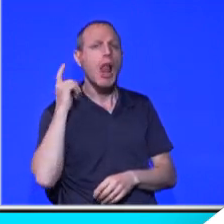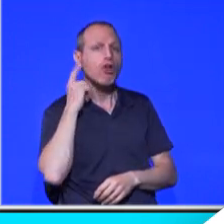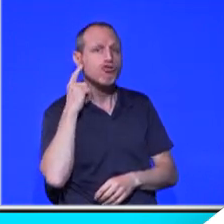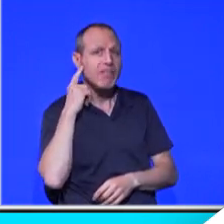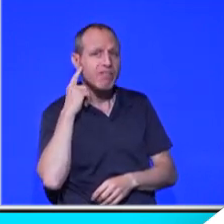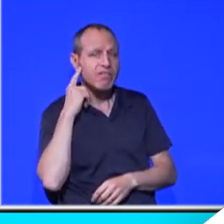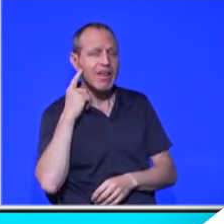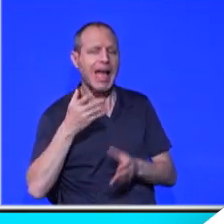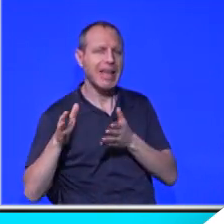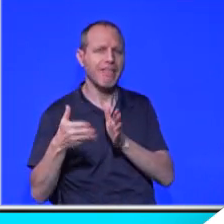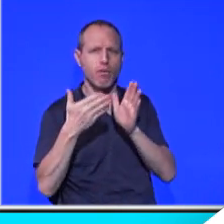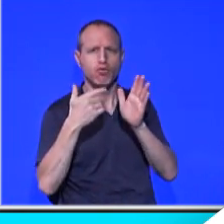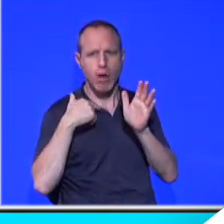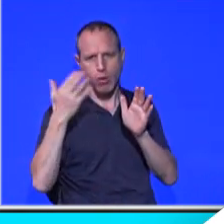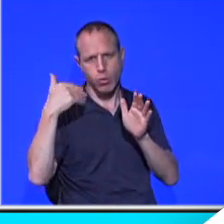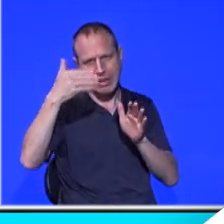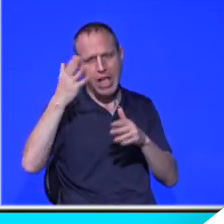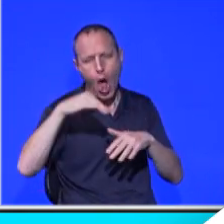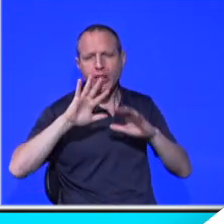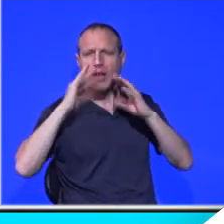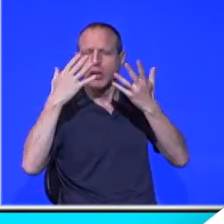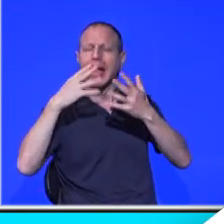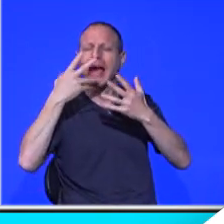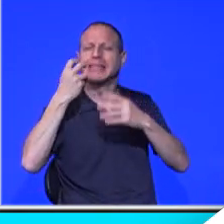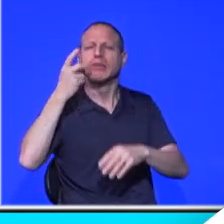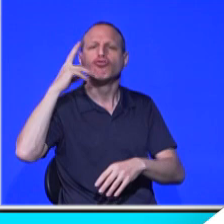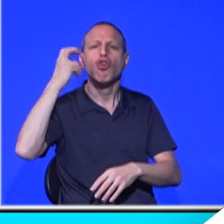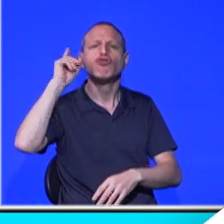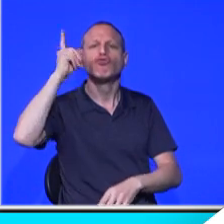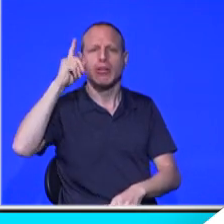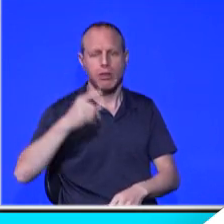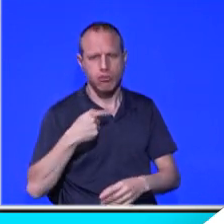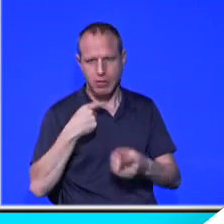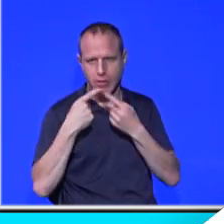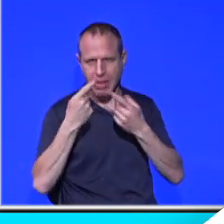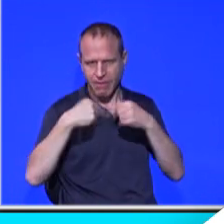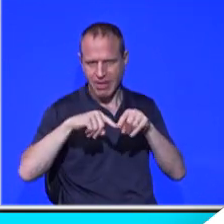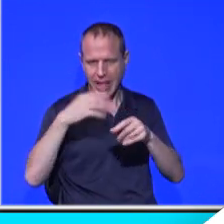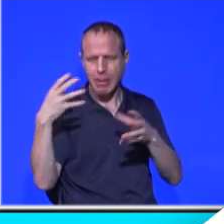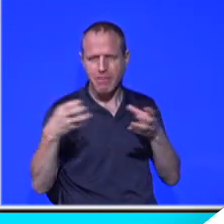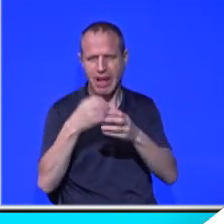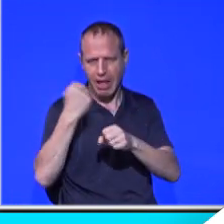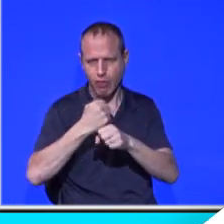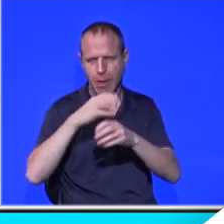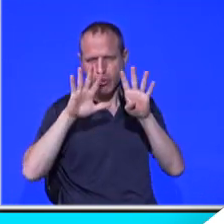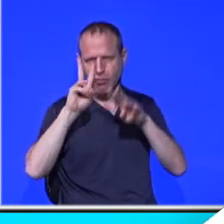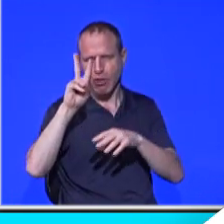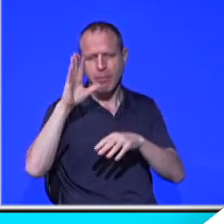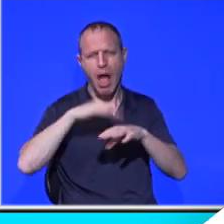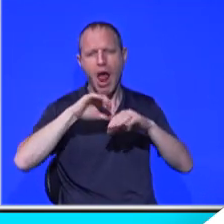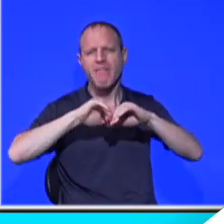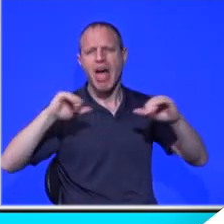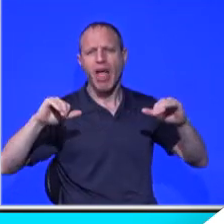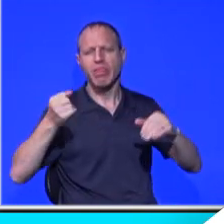את הכיוון בו אנחנו נהיה בעוד 10 או 20 או 30 שנה. כשדיברתי בוועידת מפלגת העבודה ב-92 על הפרדת הדת